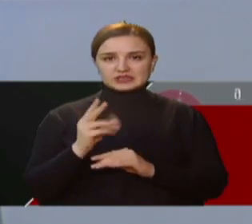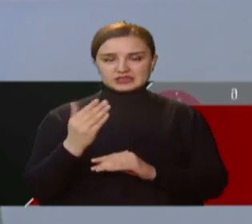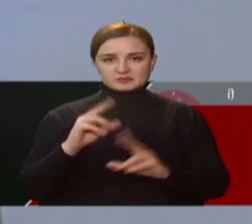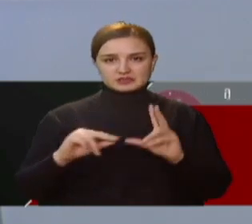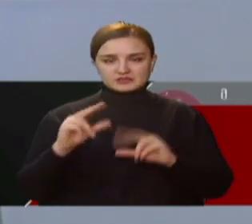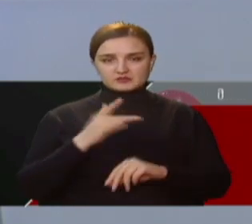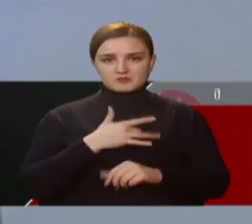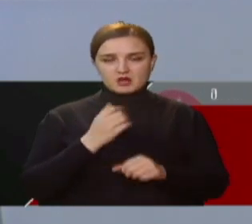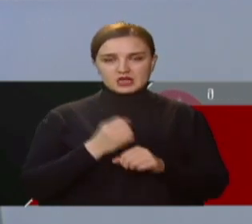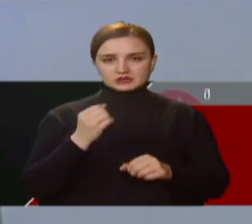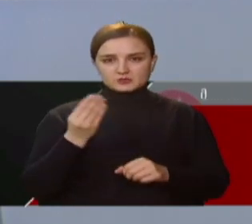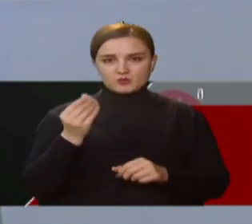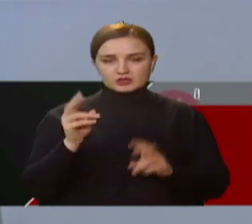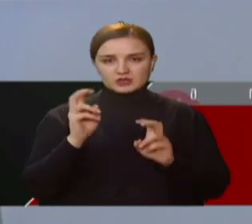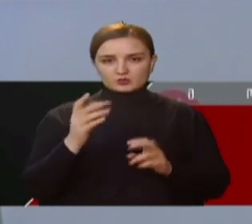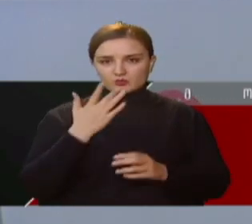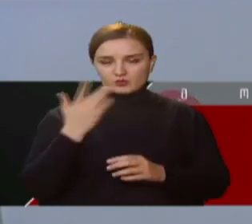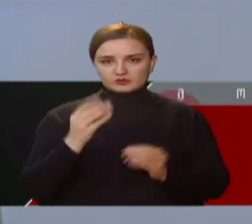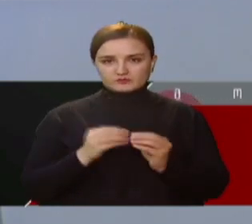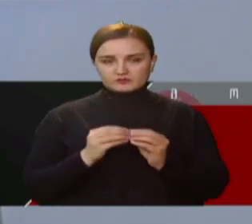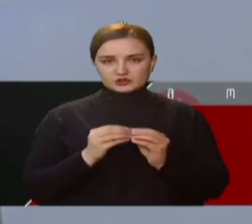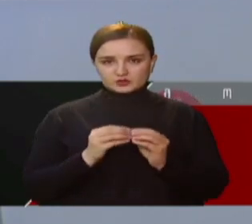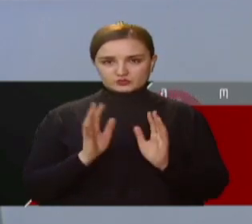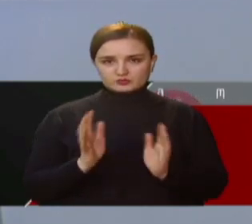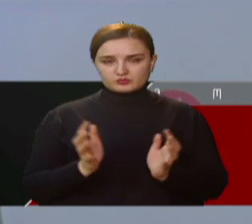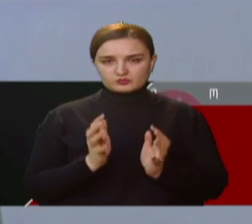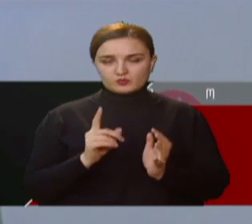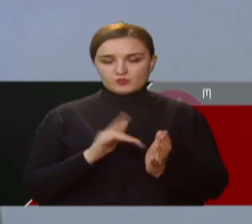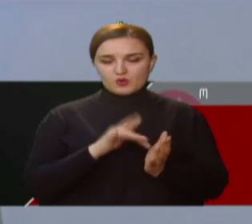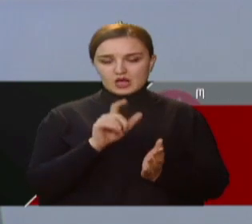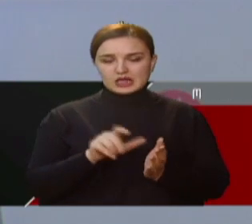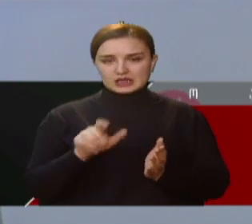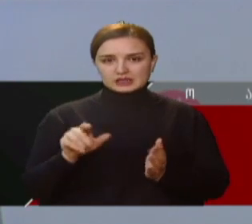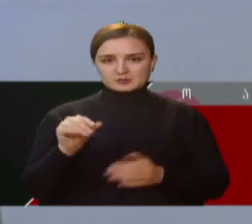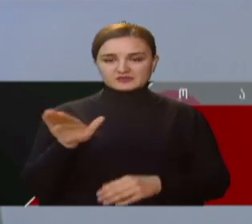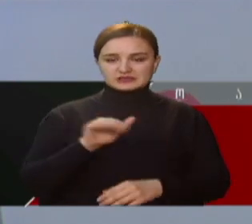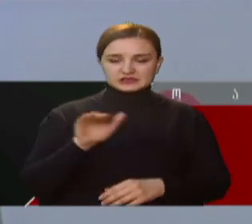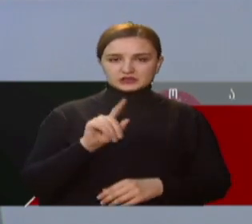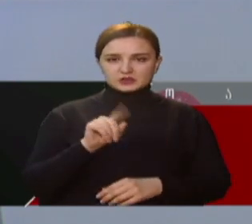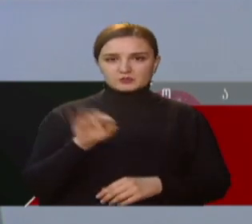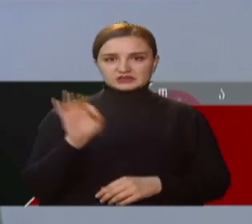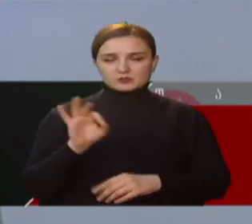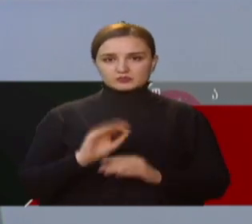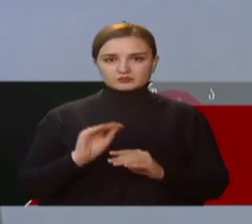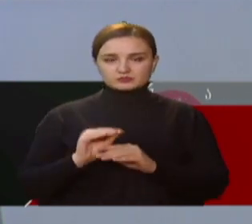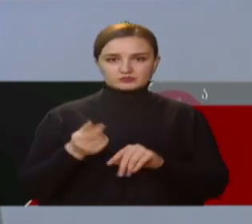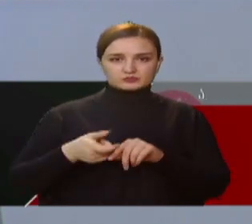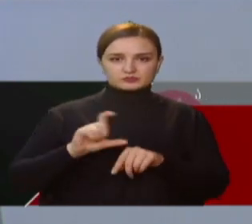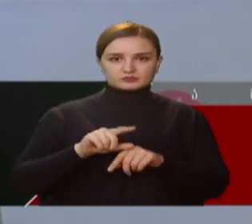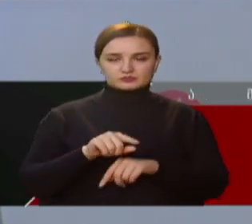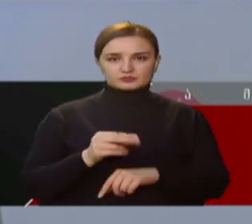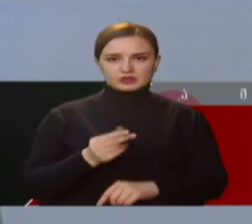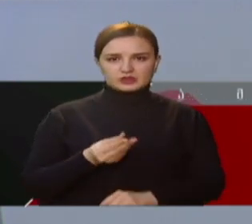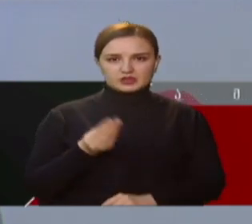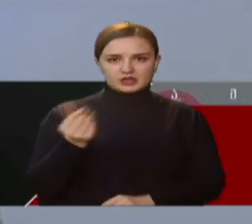abit, ca și momentarul politicii șenar ciuneba sa pe reps, rați nici n-am strâmb mocală că te națel se schepze cu la un magali sa procent ogane cu atiscat ahta